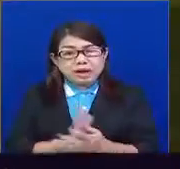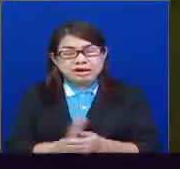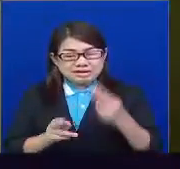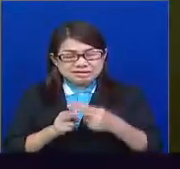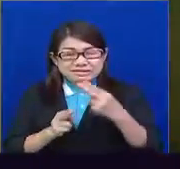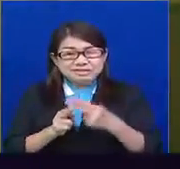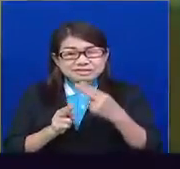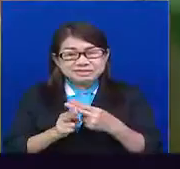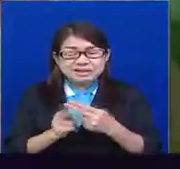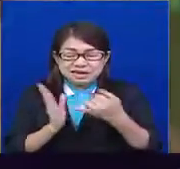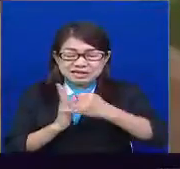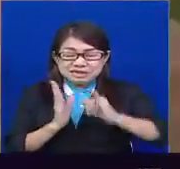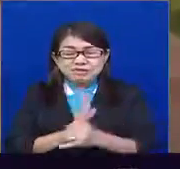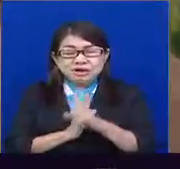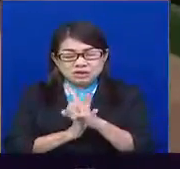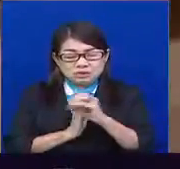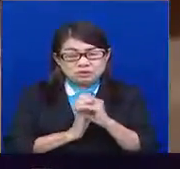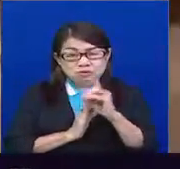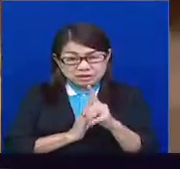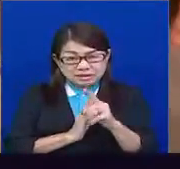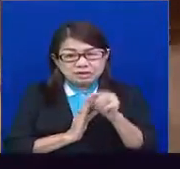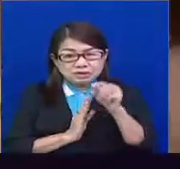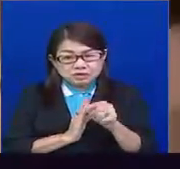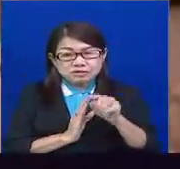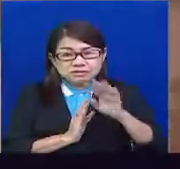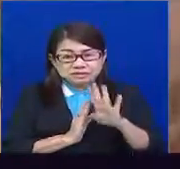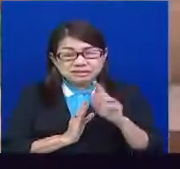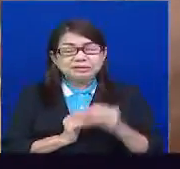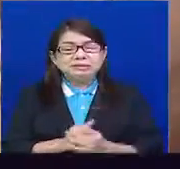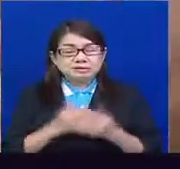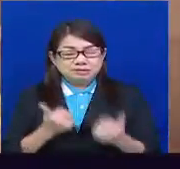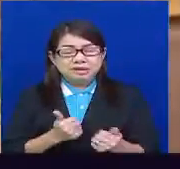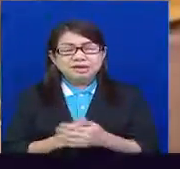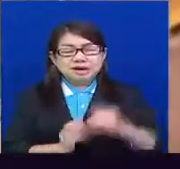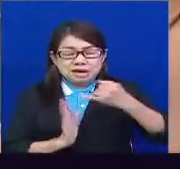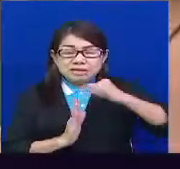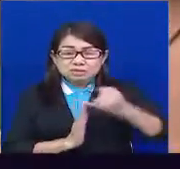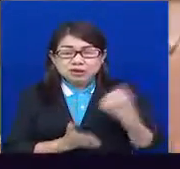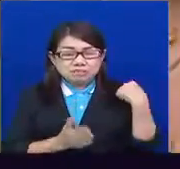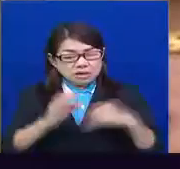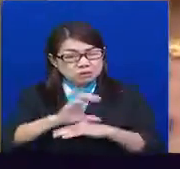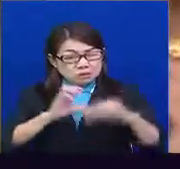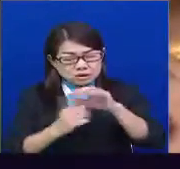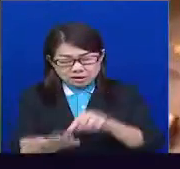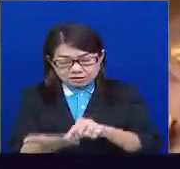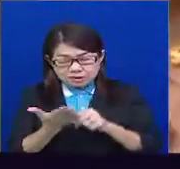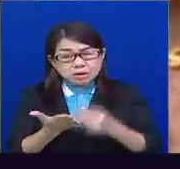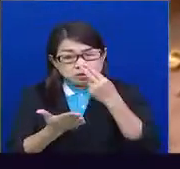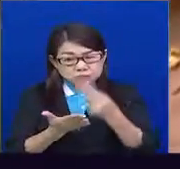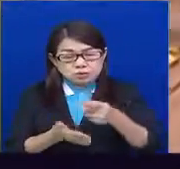เข้มแข็งให้กับภาคเศรษฐกิจที่ทางจังหวัดได้มีการเสนอมาพร้อมเร่งรัดโครงการที่อยู่ในแผนงานดำเนินการปี